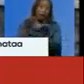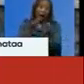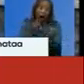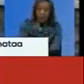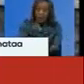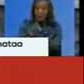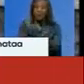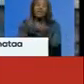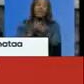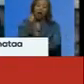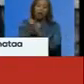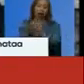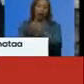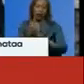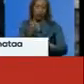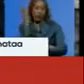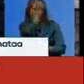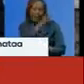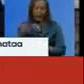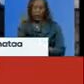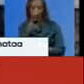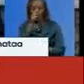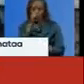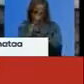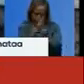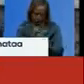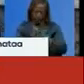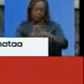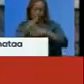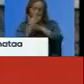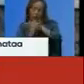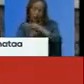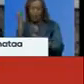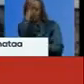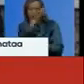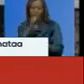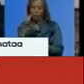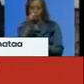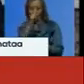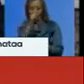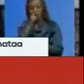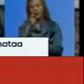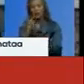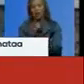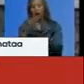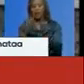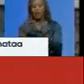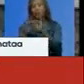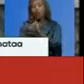ስናልፍ ሀገር እንሆናለን። የትኛውም ኢትዮጵያዊ ክቡር ስጋና ደም በየትኛውም ኢትዮጵያ ክፍል ውስጥ አፈር